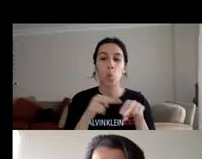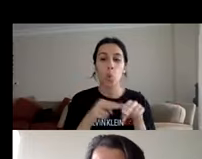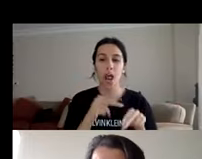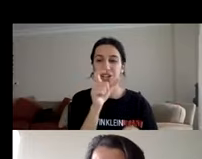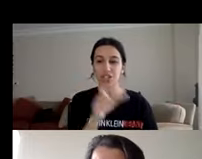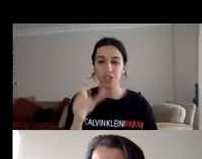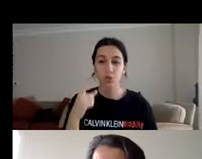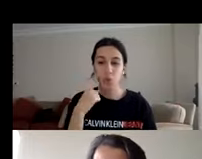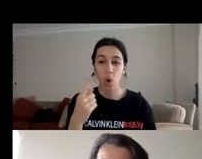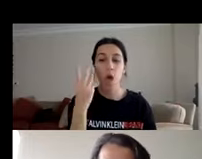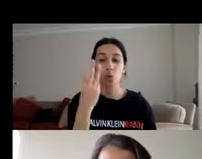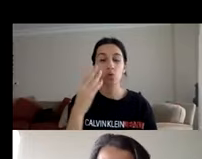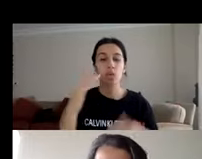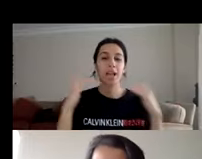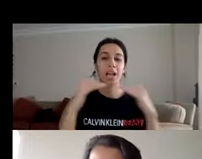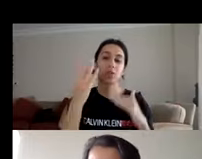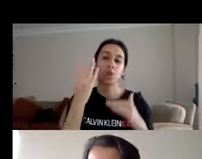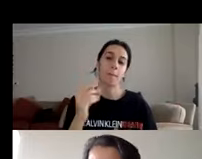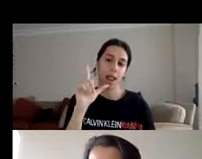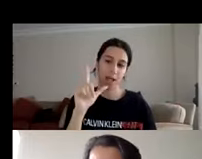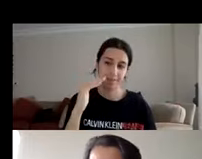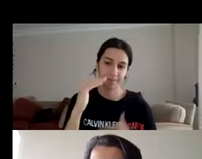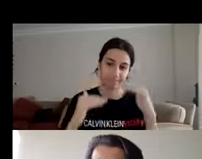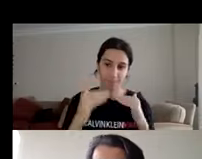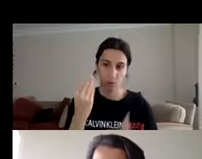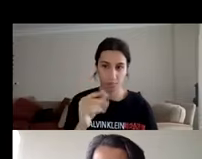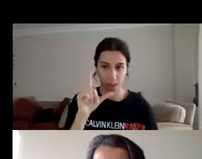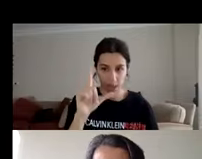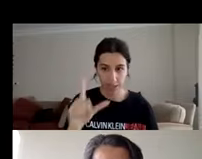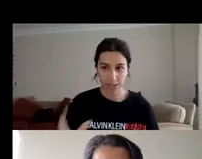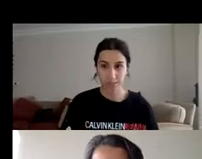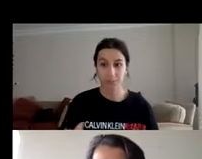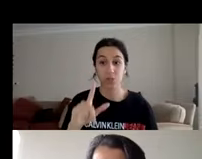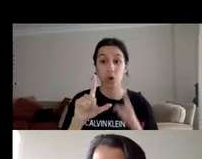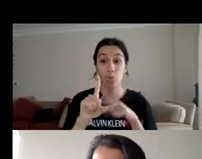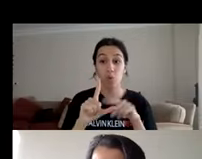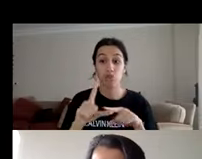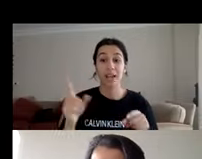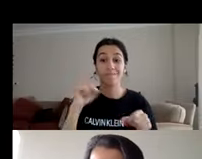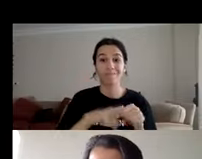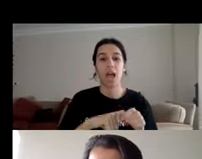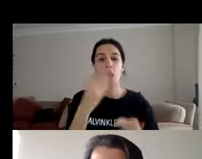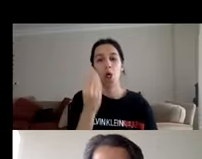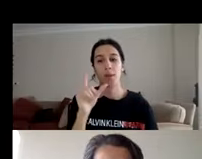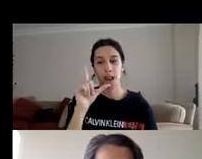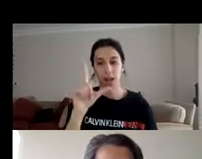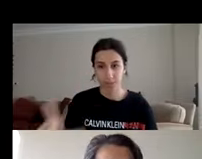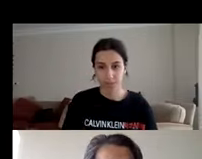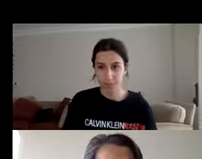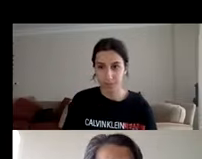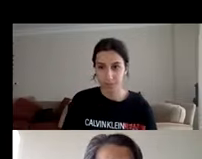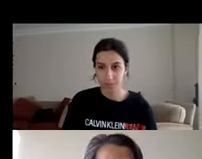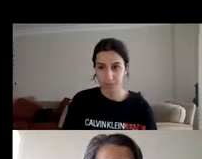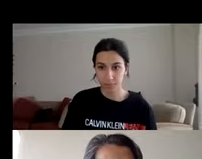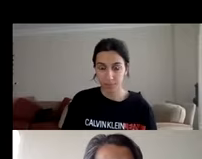kullanıcı ayağını dengeli olarak her projede, projeye dahil etmek ve sonuna kadar da bu dengeyi yürütmek gerekiyor.